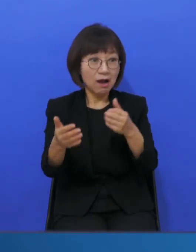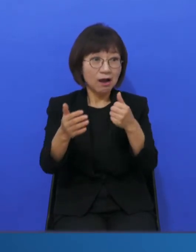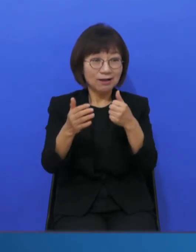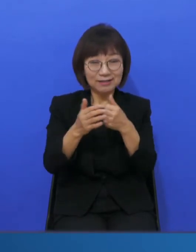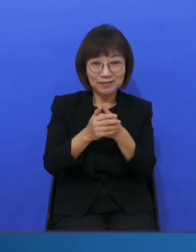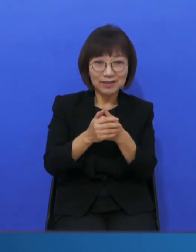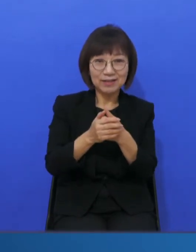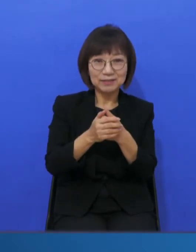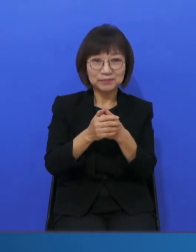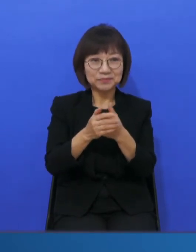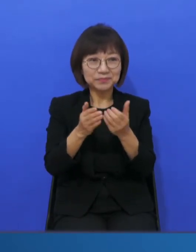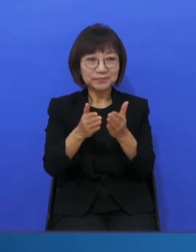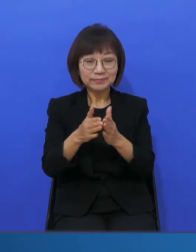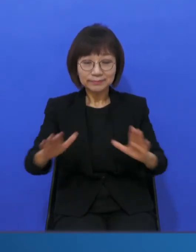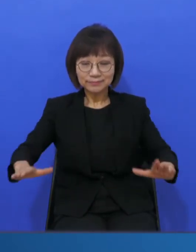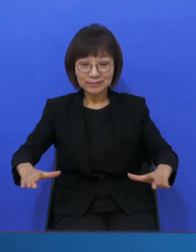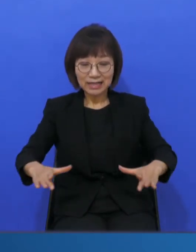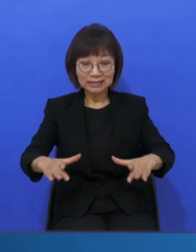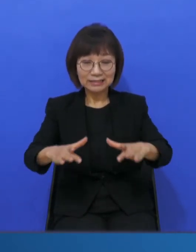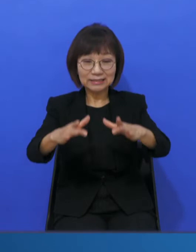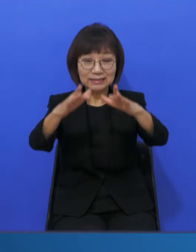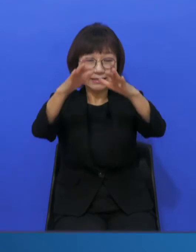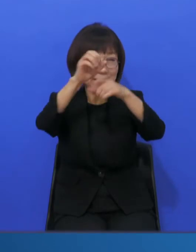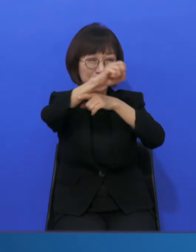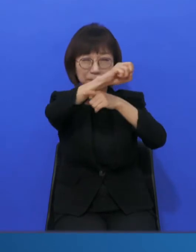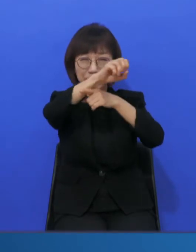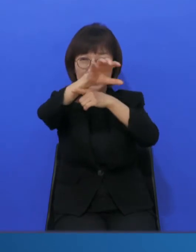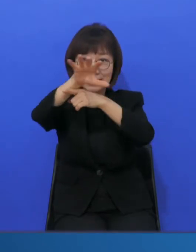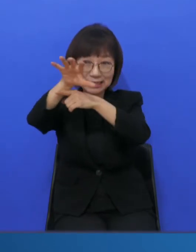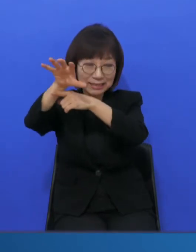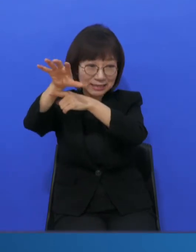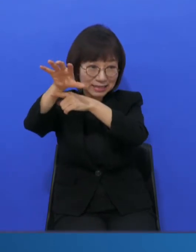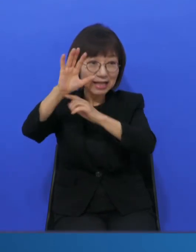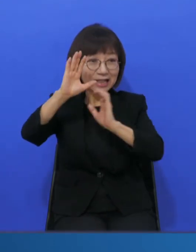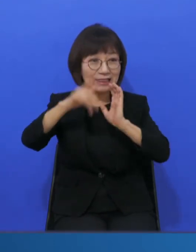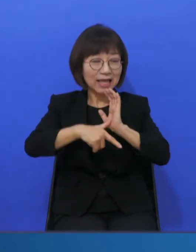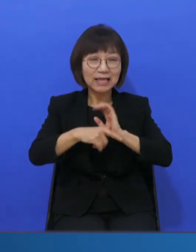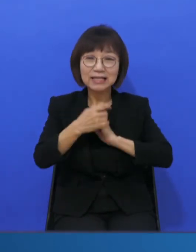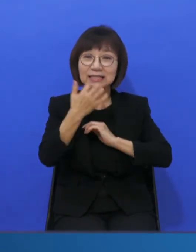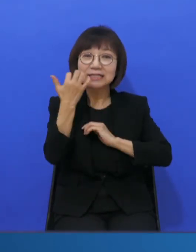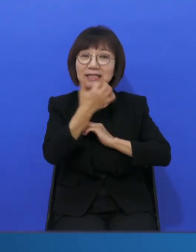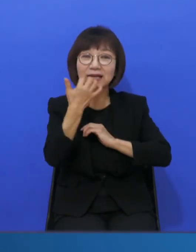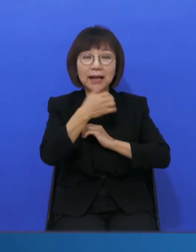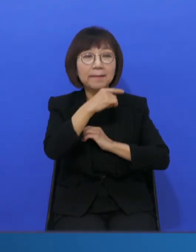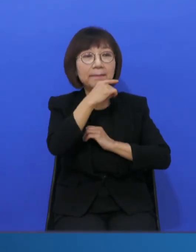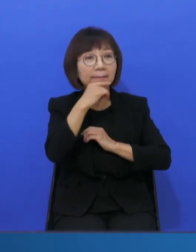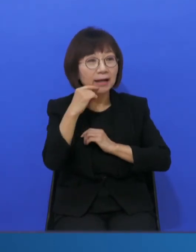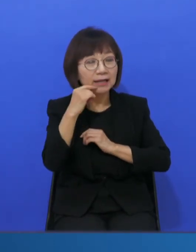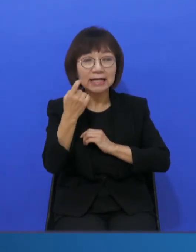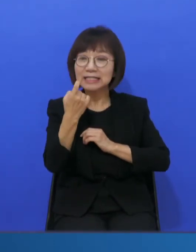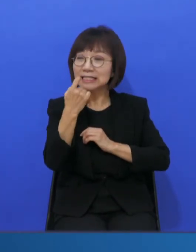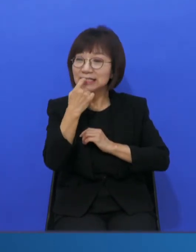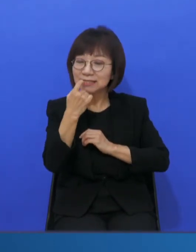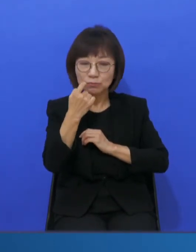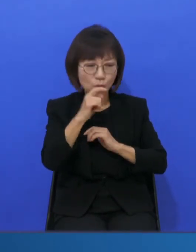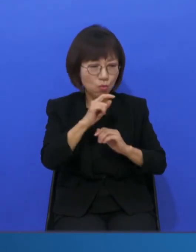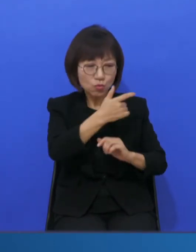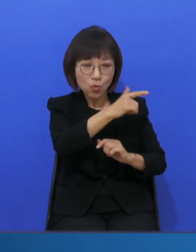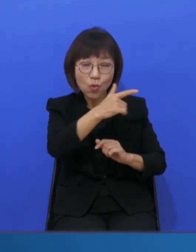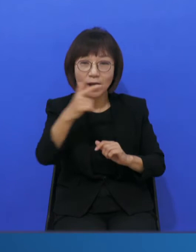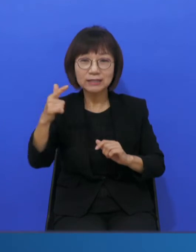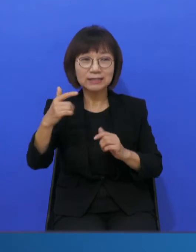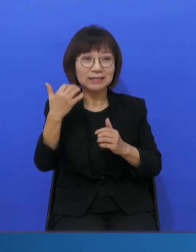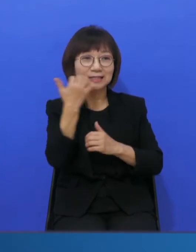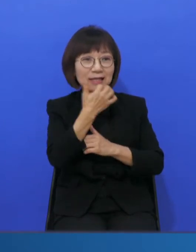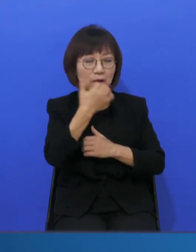있고 파란 것도 노란 색깔이 조금씩 달라요. 그게 다 위험 수위가 다른 겁니다. In the daytime, we see that these lighthouses are colored red, yellow, or blue,